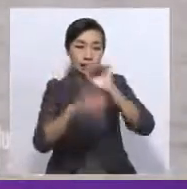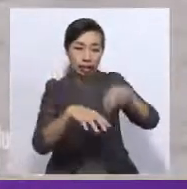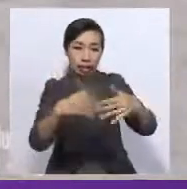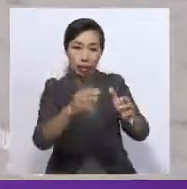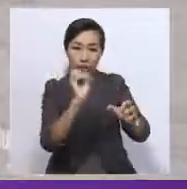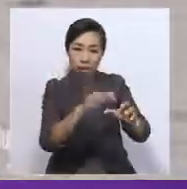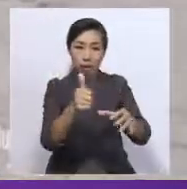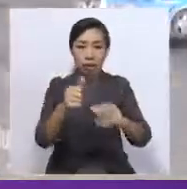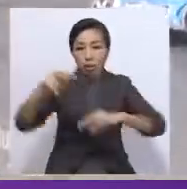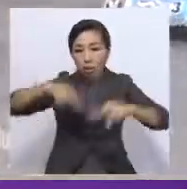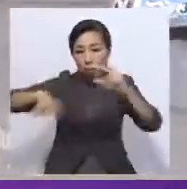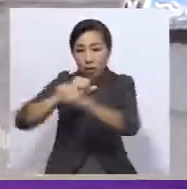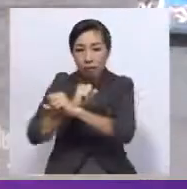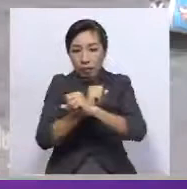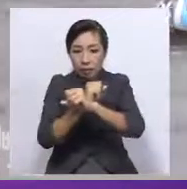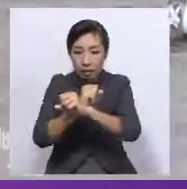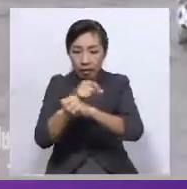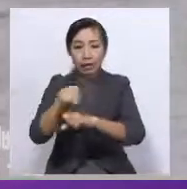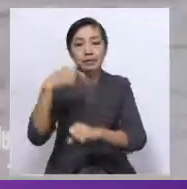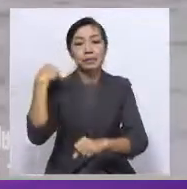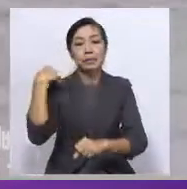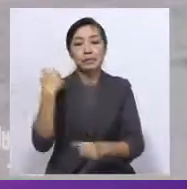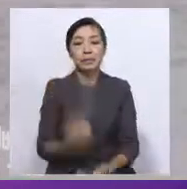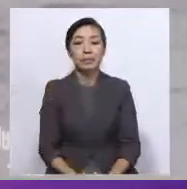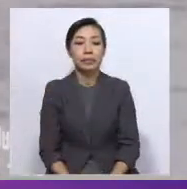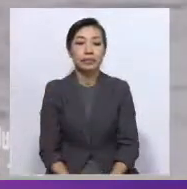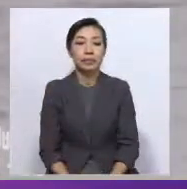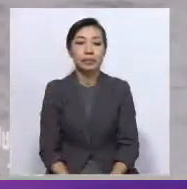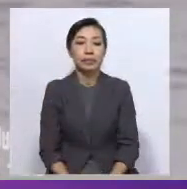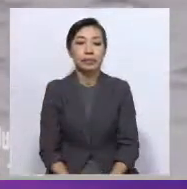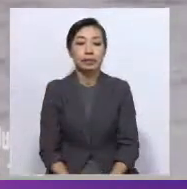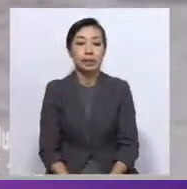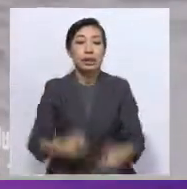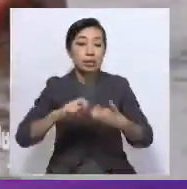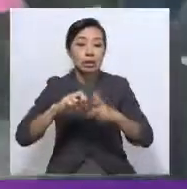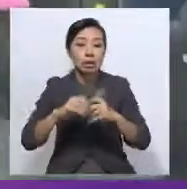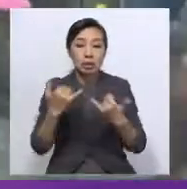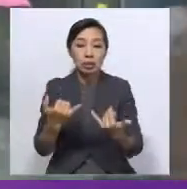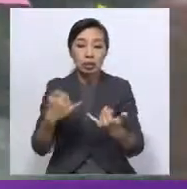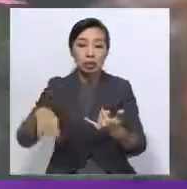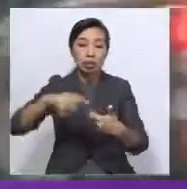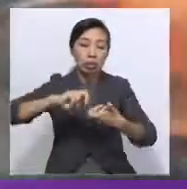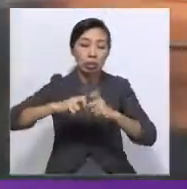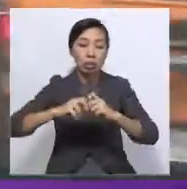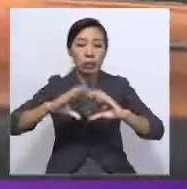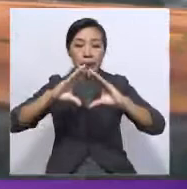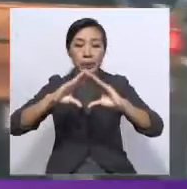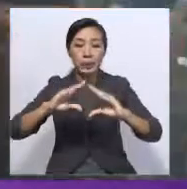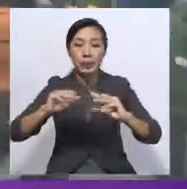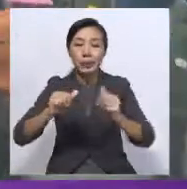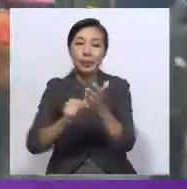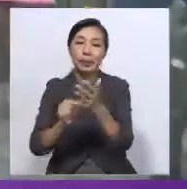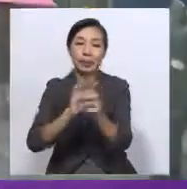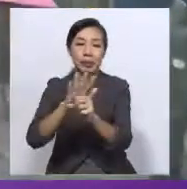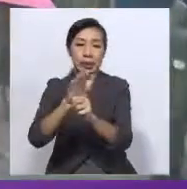มถึงดูแลความปลอดภัยให้ผู้ที่ลงเล่นน้ำโขงอย่างใกล้ชิดด้วยค่ะ ก็ปัญหาตอนนี้ก็ถือว่าคลี่คลายไปได้บางส่วนนะครับสำ